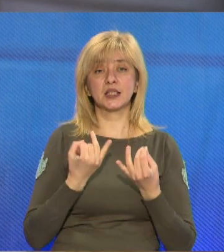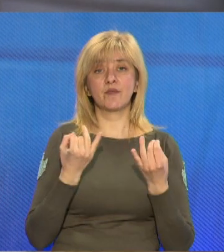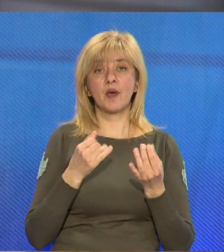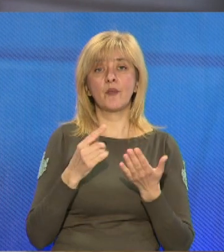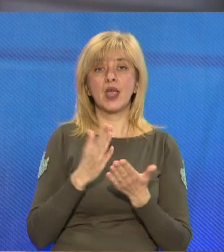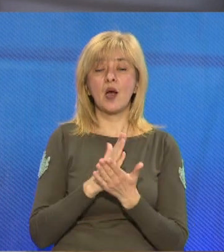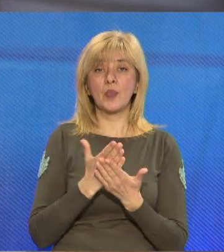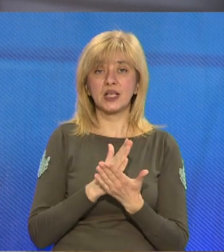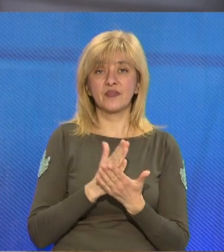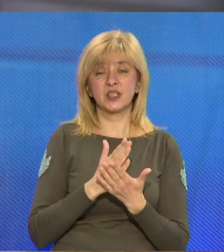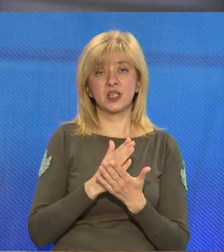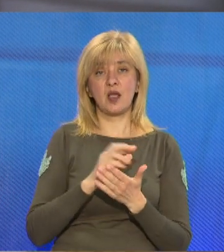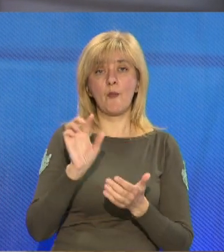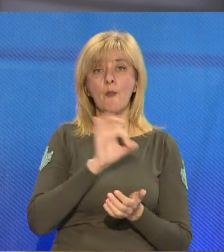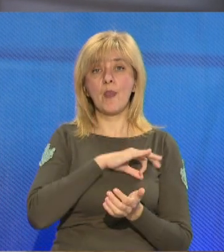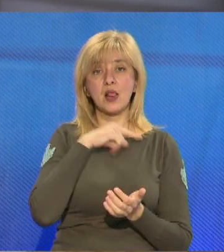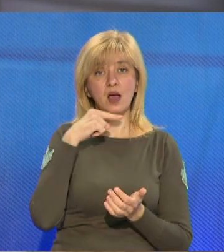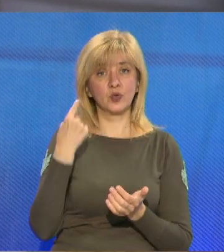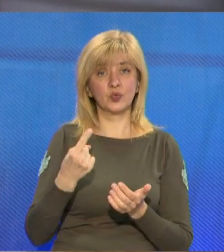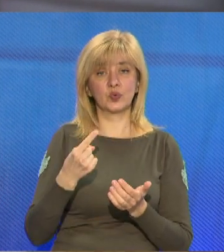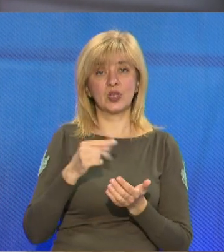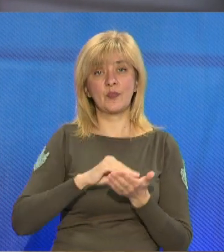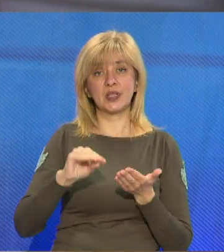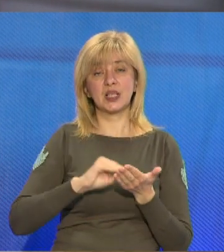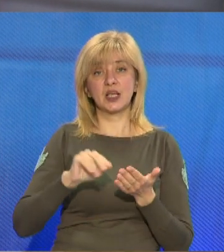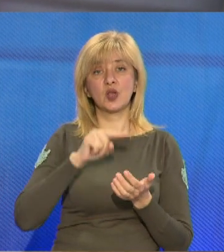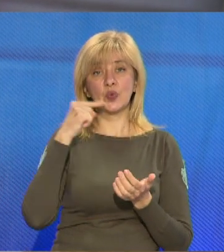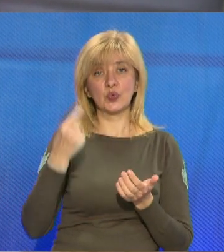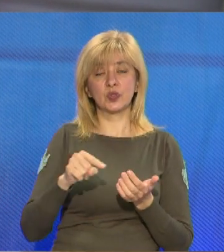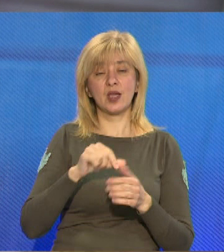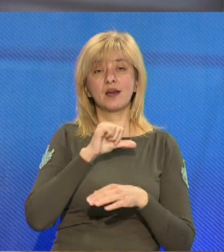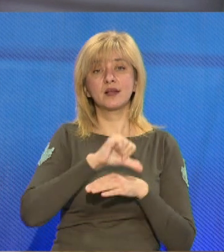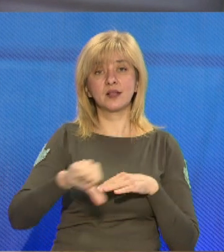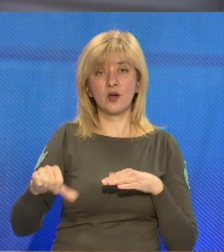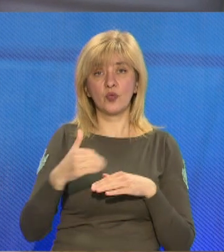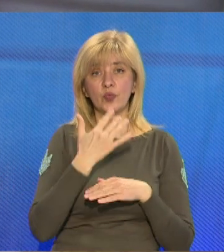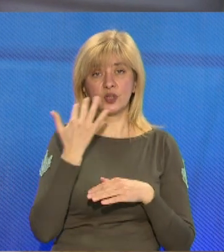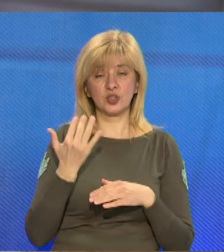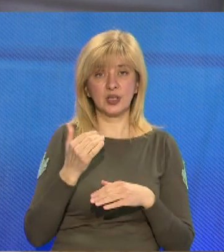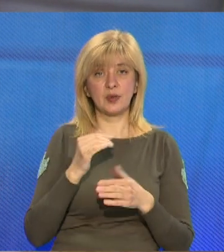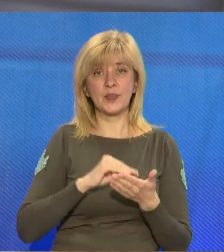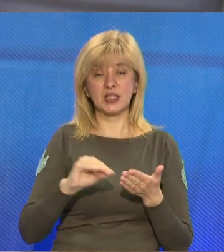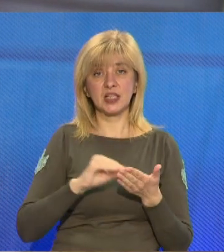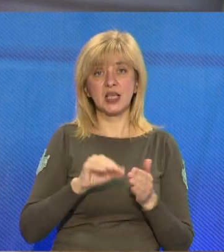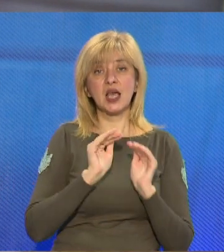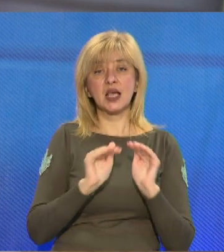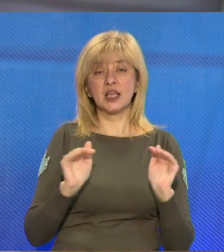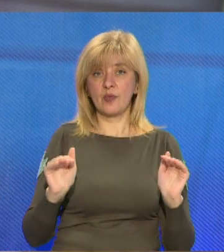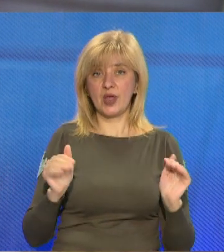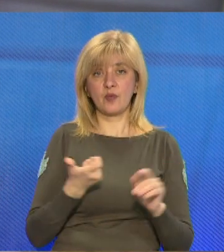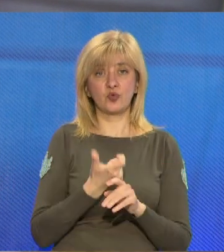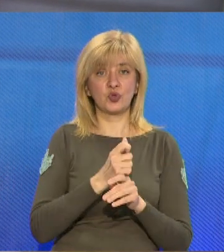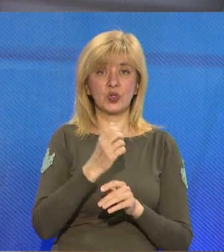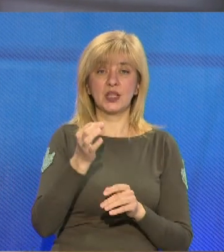произведениями белорусских писателей, русских писателей, зарубежных писателей. Ребятам очень нравится, и они